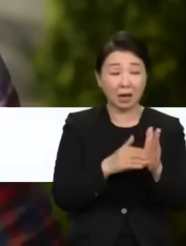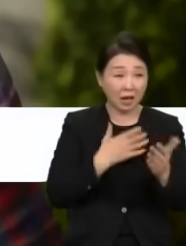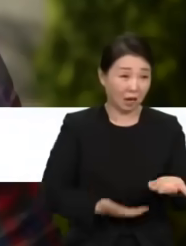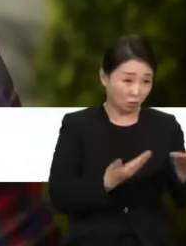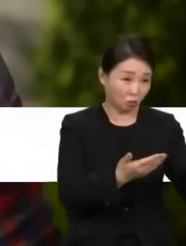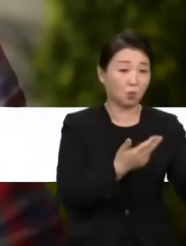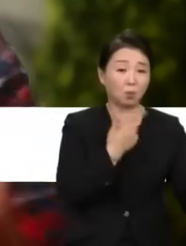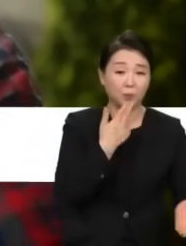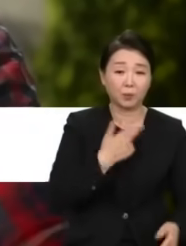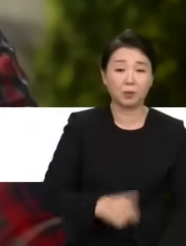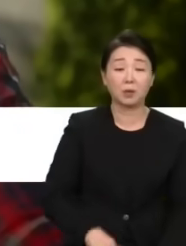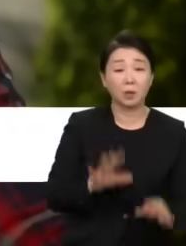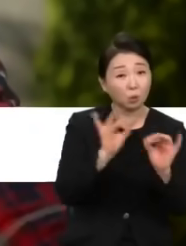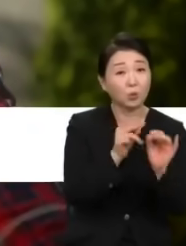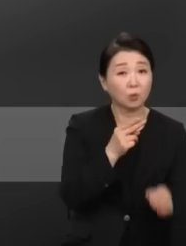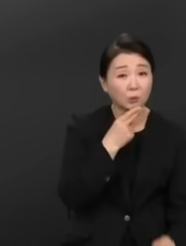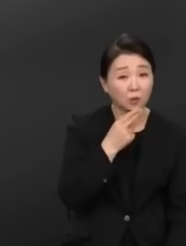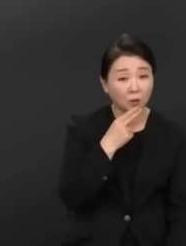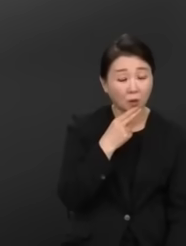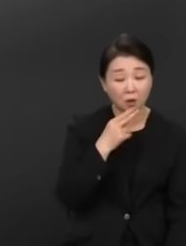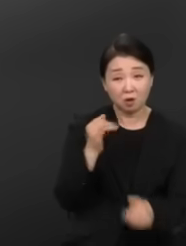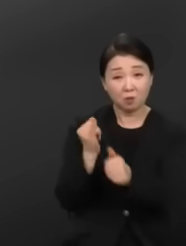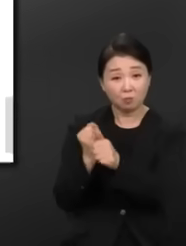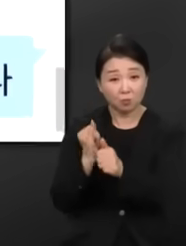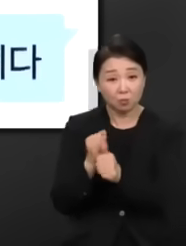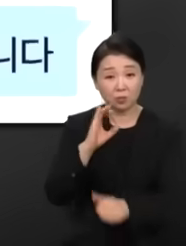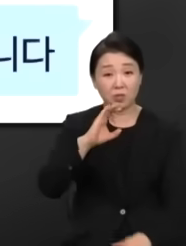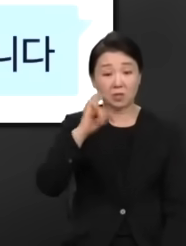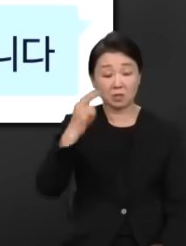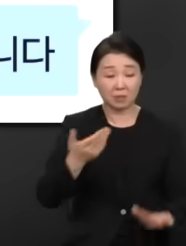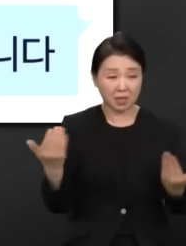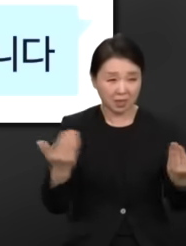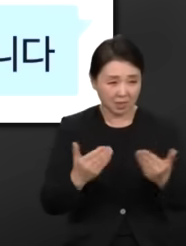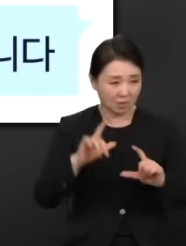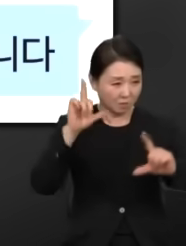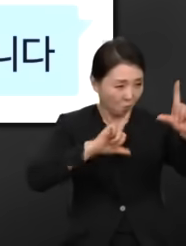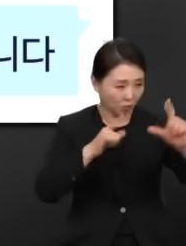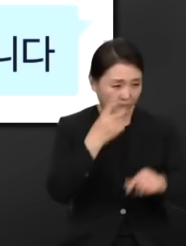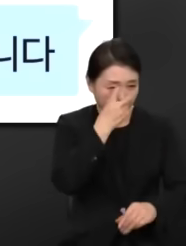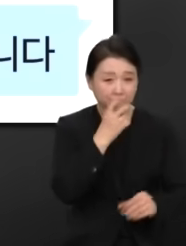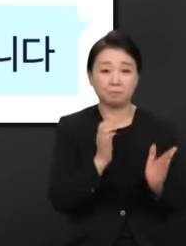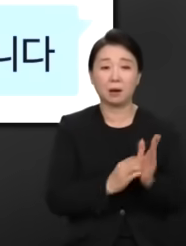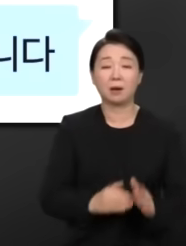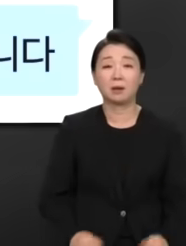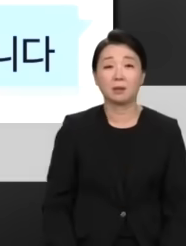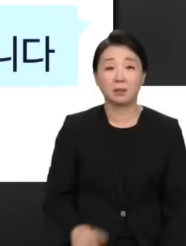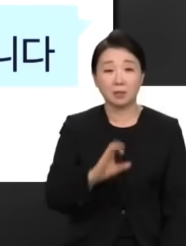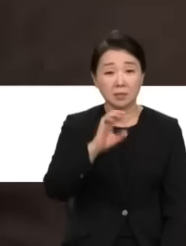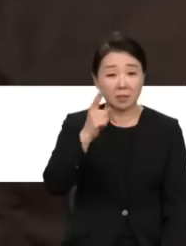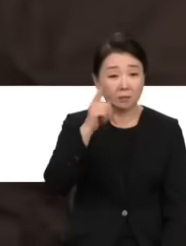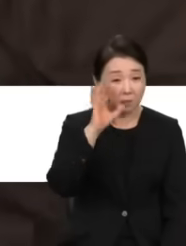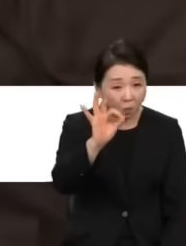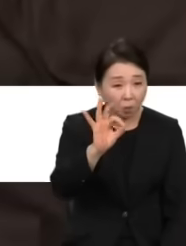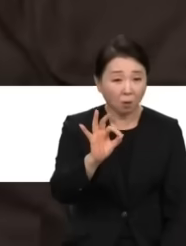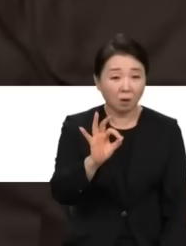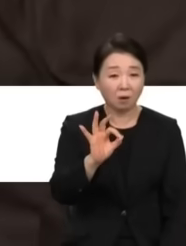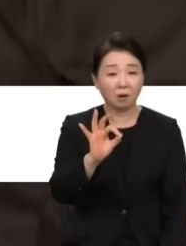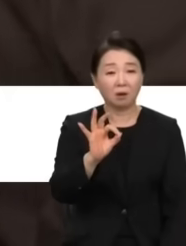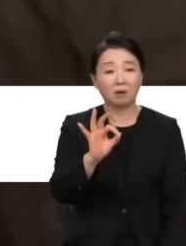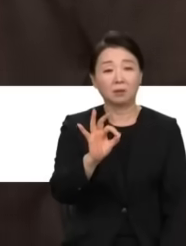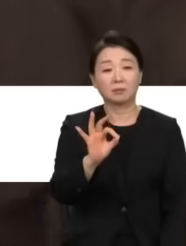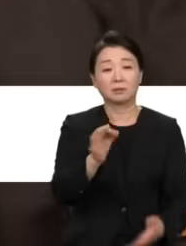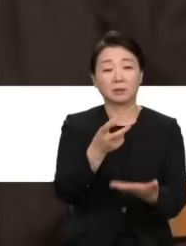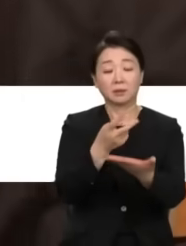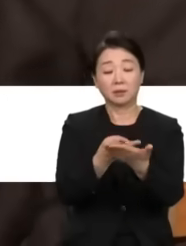없었습니다. 강 씨 부부는 CCTV로 근무 태도를 감시하기도 했습니다. CCTV 보고 의자에 거의 누워서 일하지